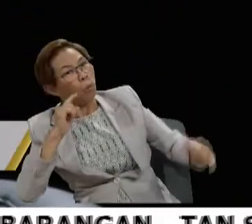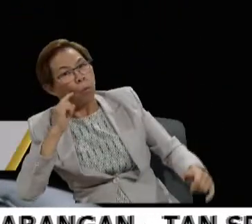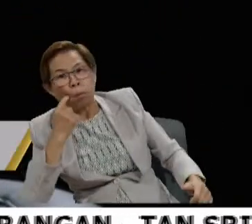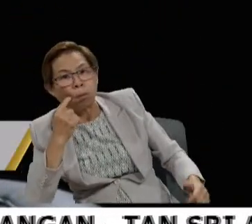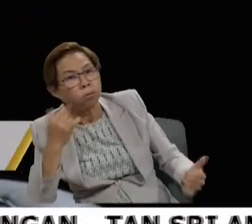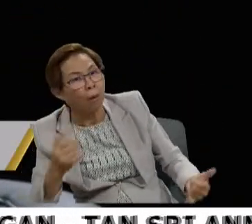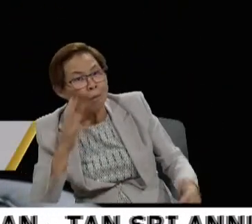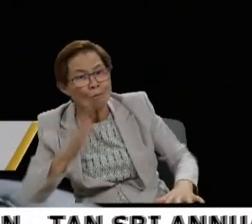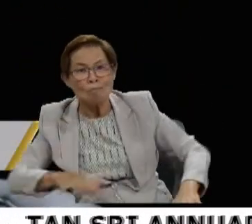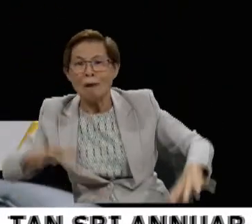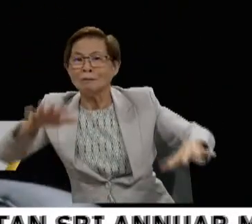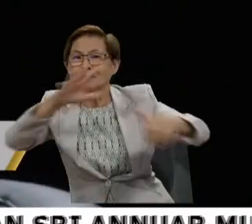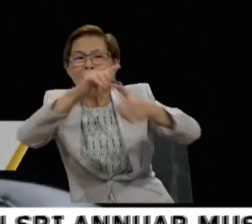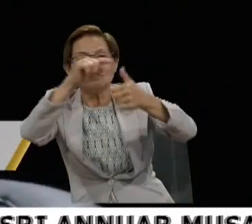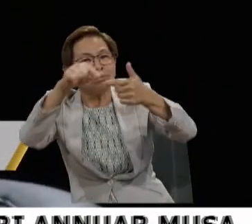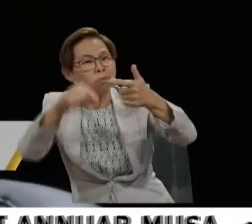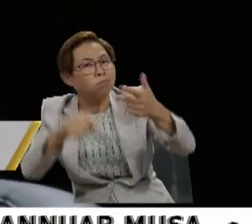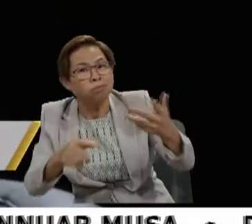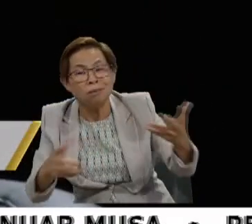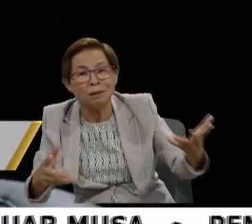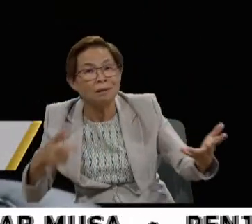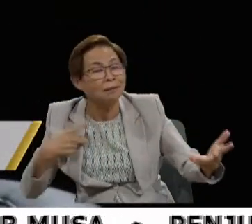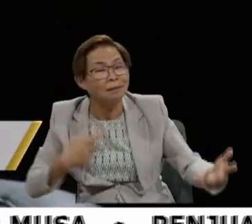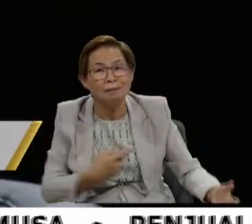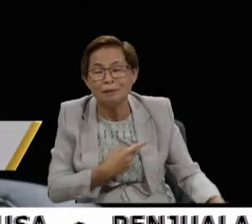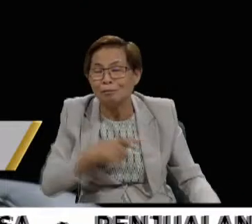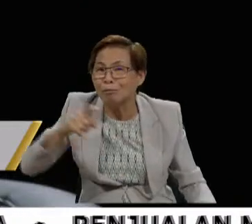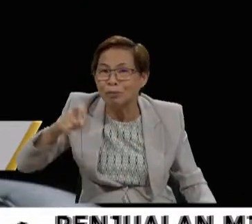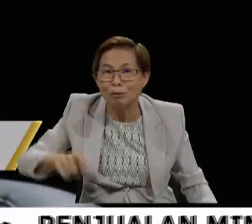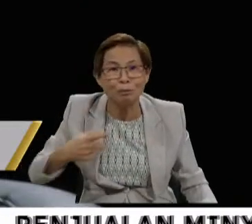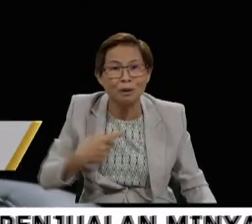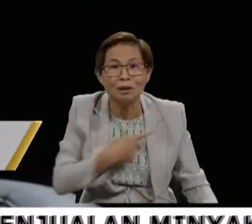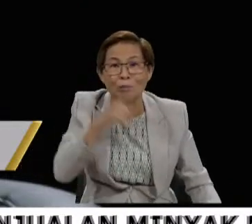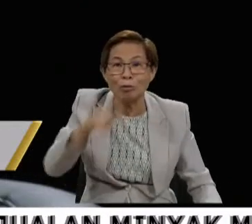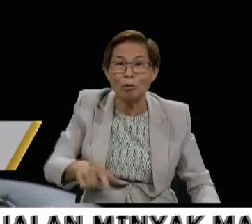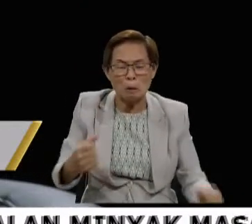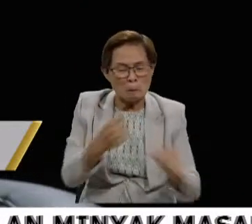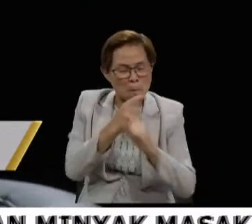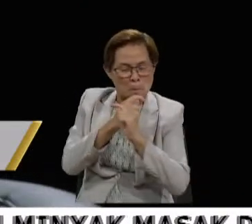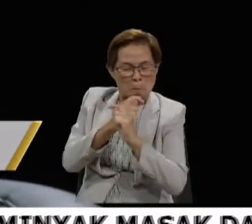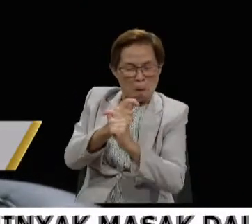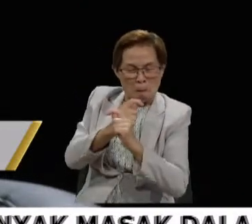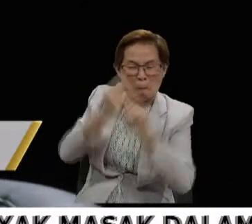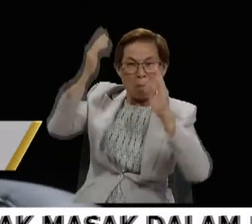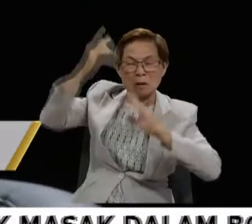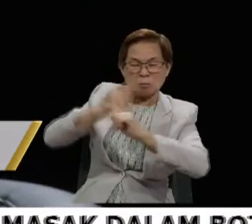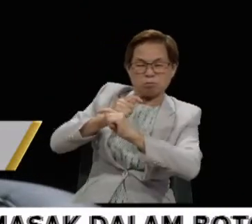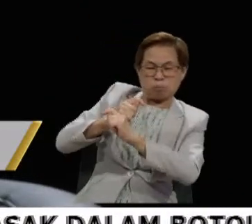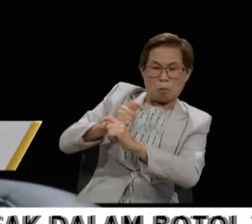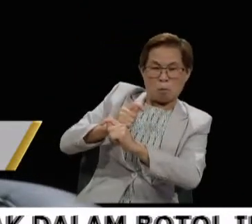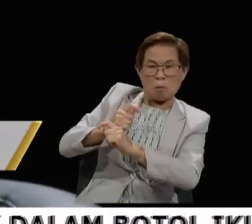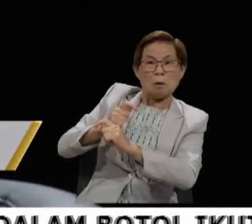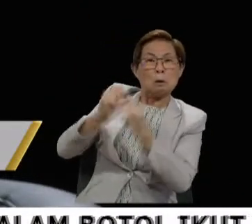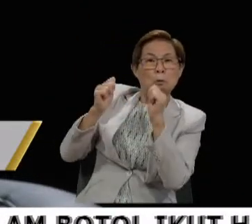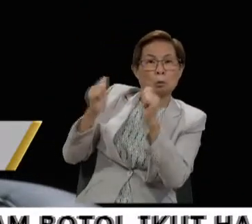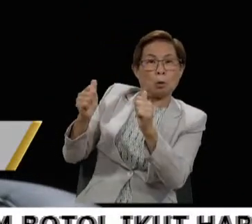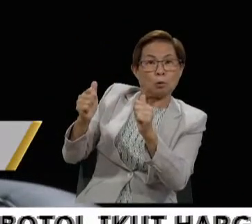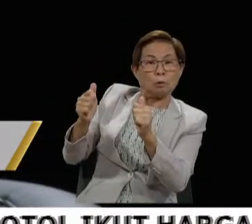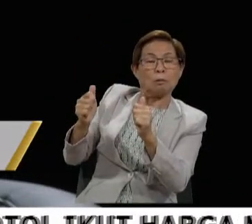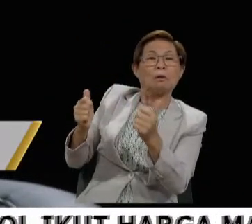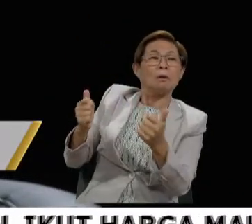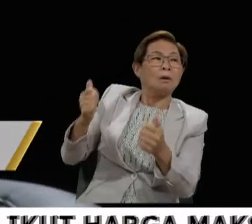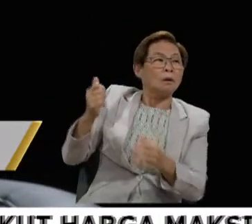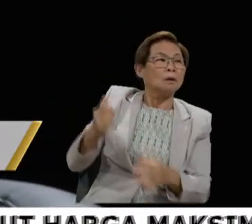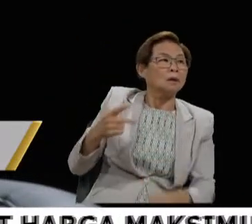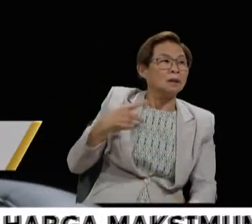dapat kita lihat banjir dan sebagainya jadi kita perlu membina daya tahan negara ya sebaik mungkin kalau